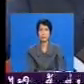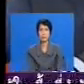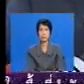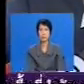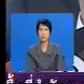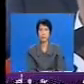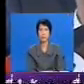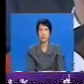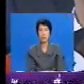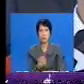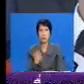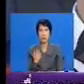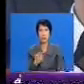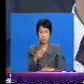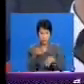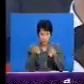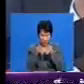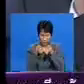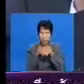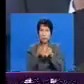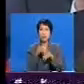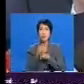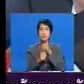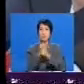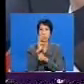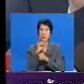และทั้งคู่ค่ะจะมีการเกษียณอายุราชการในปีหน้า